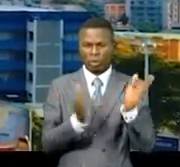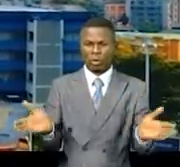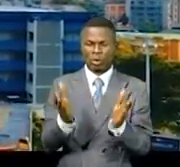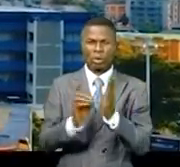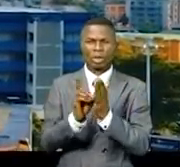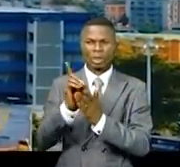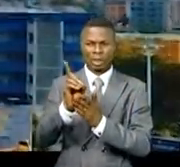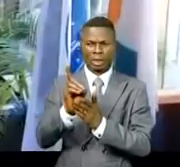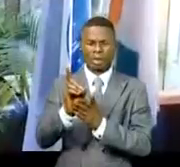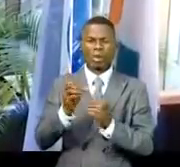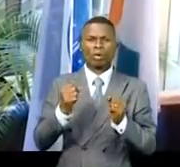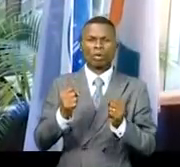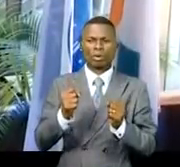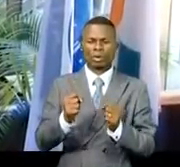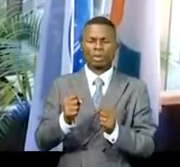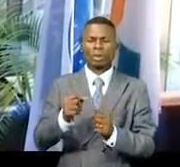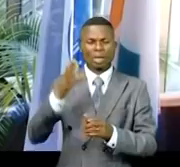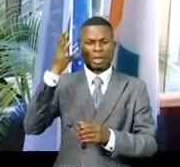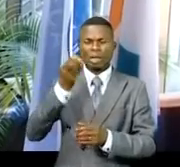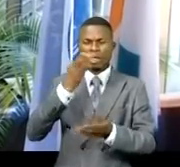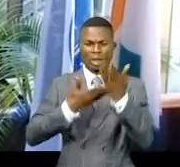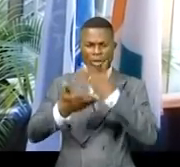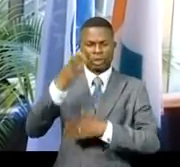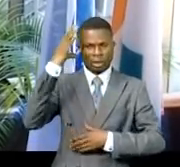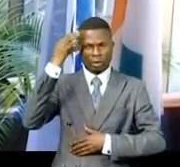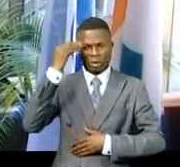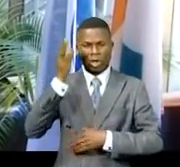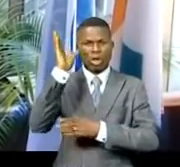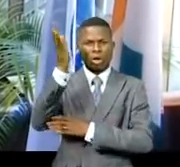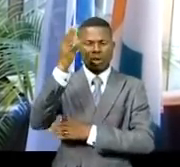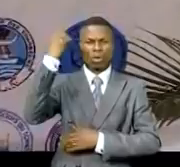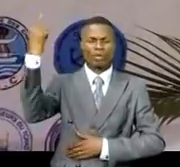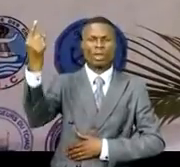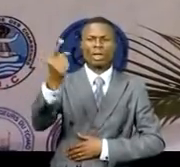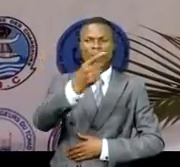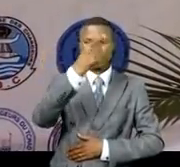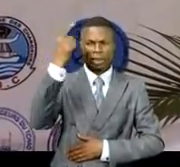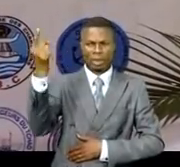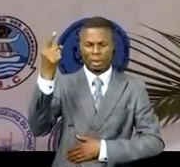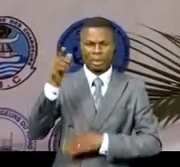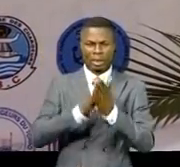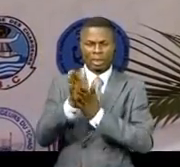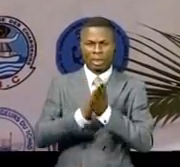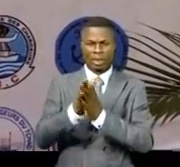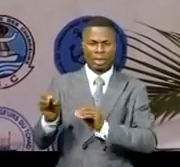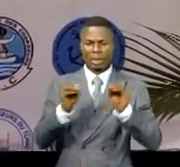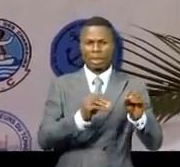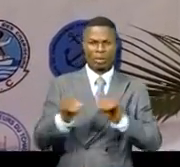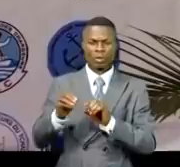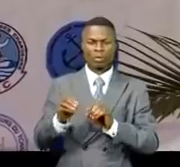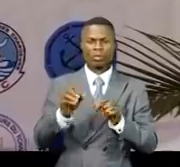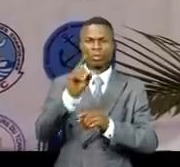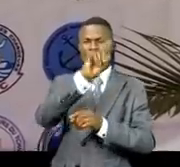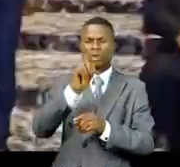croissance à long terme. Des échanges qui se tiennent dans le cadre d'une conférence internationale axée sur la mise en œuvre de la zone de